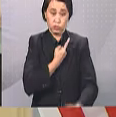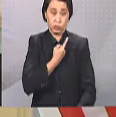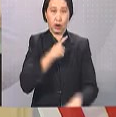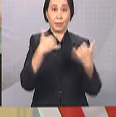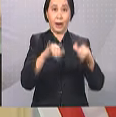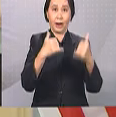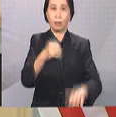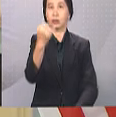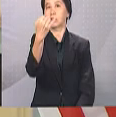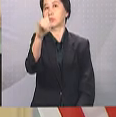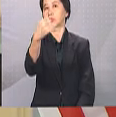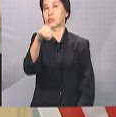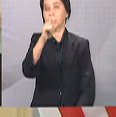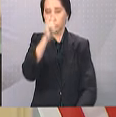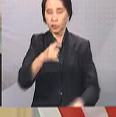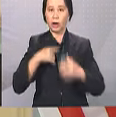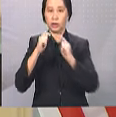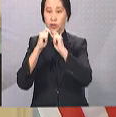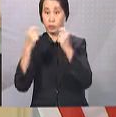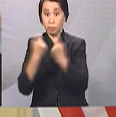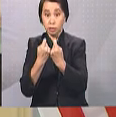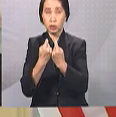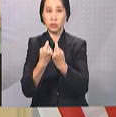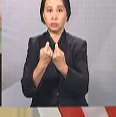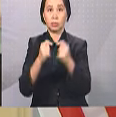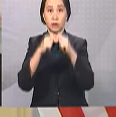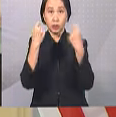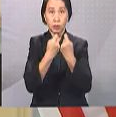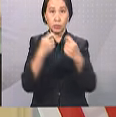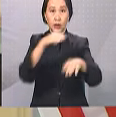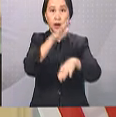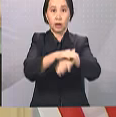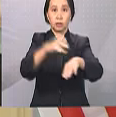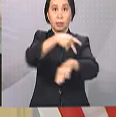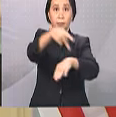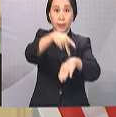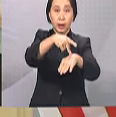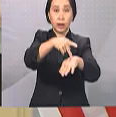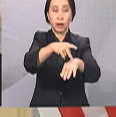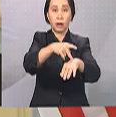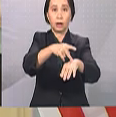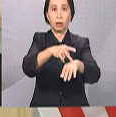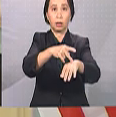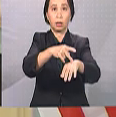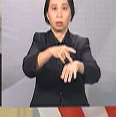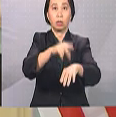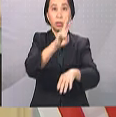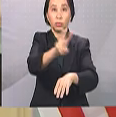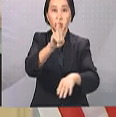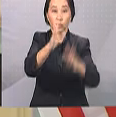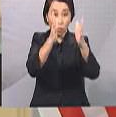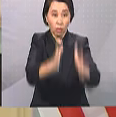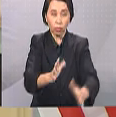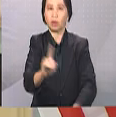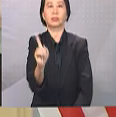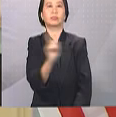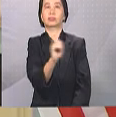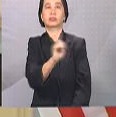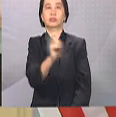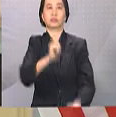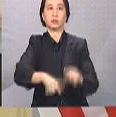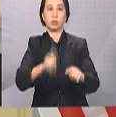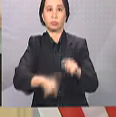jadi maknanya kalau dua tim sudah lebih di atas padang saja sudah ada 22.